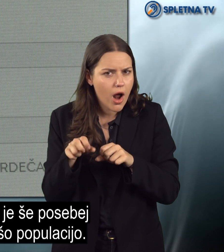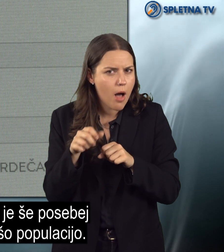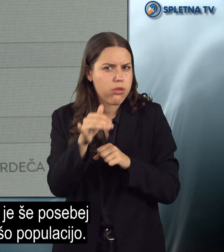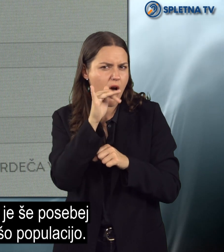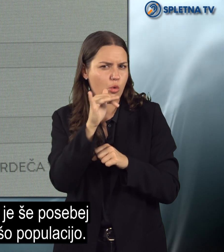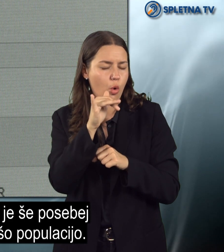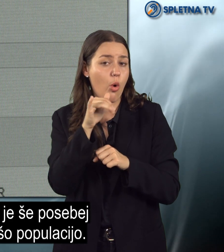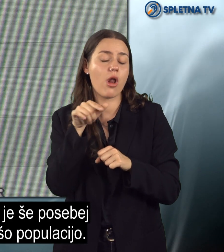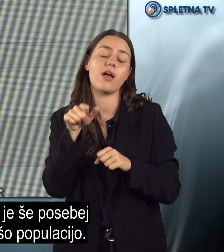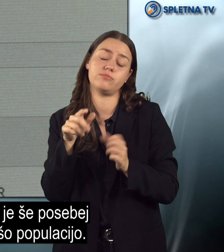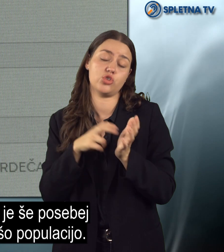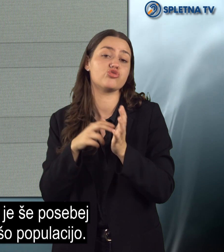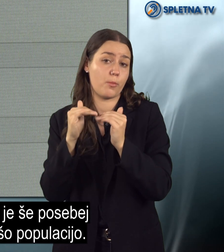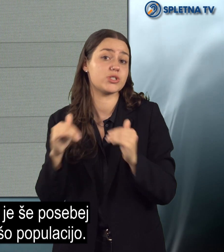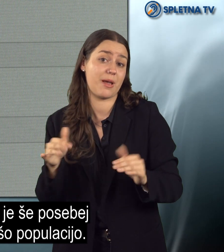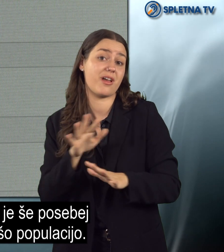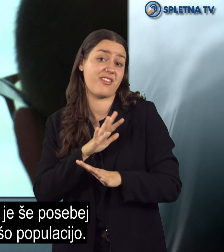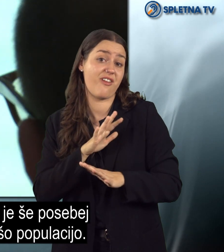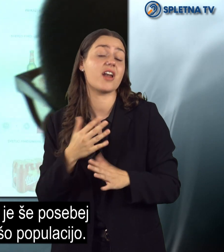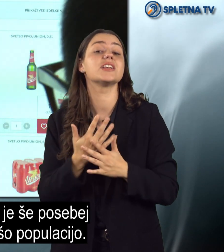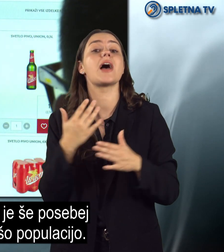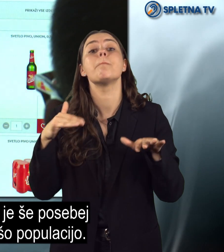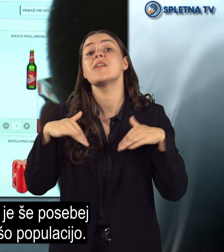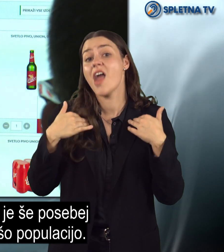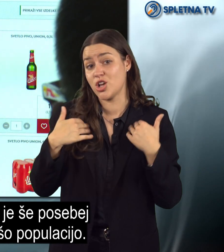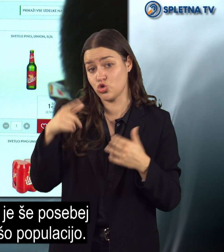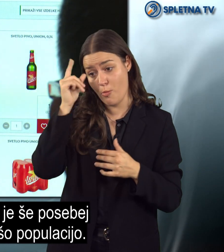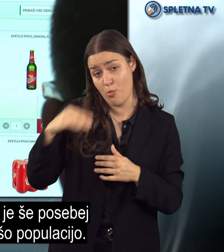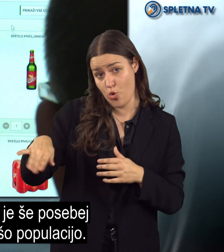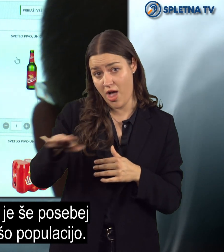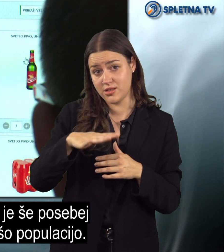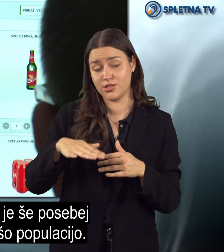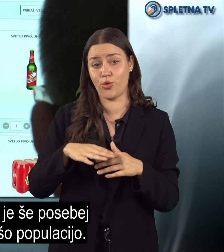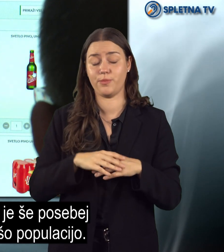Zloraba alkohola je še posebej nevarna za mlajšo populacijo.